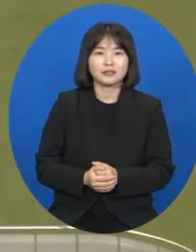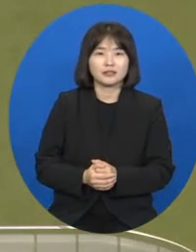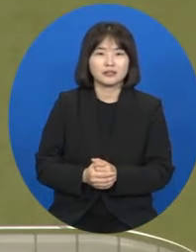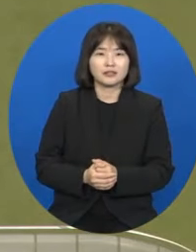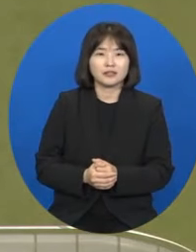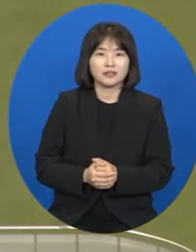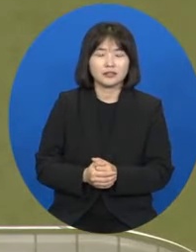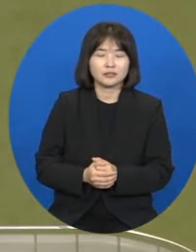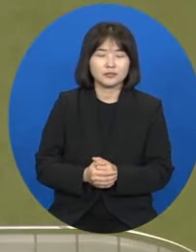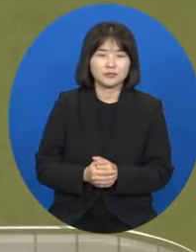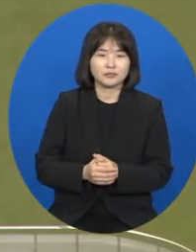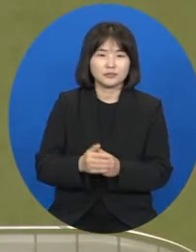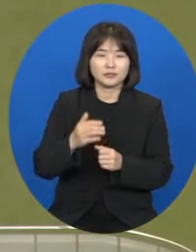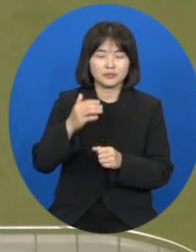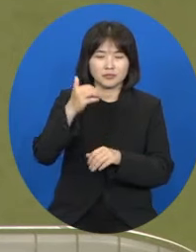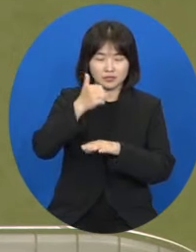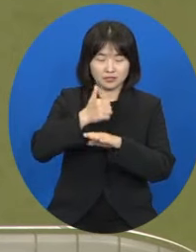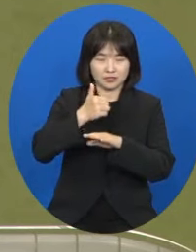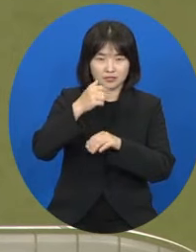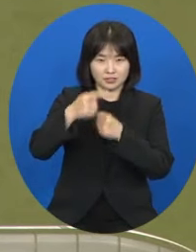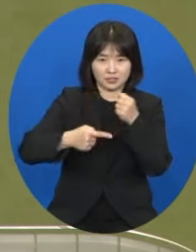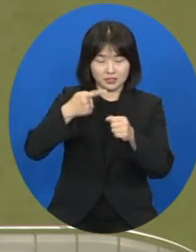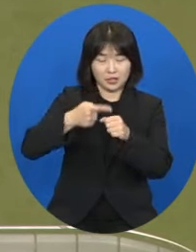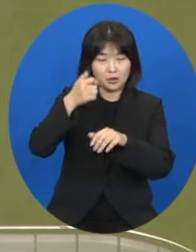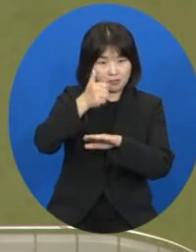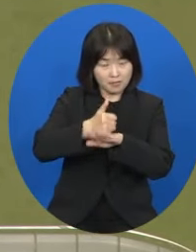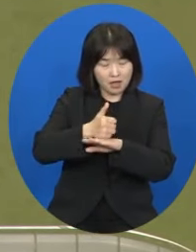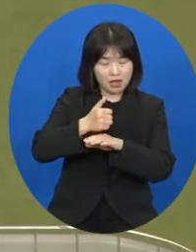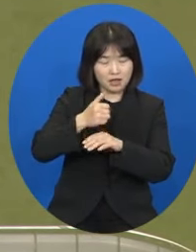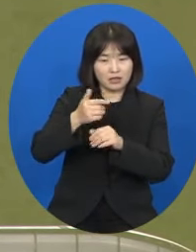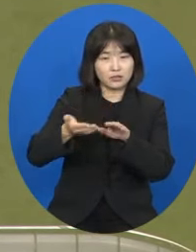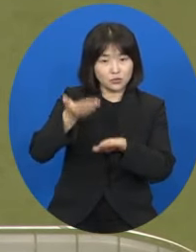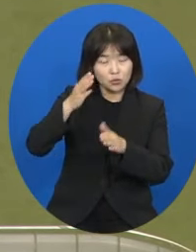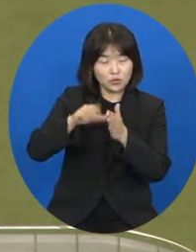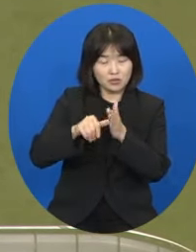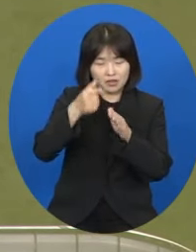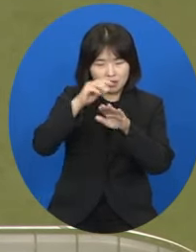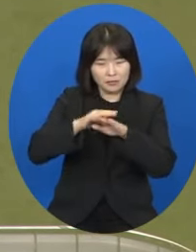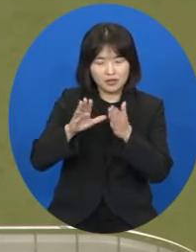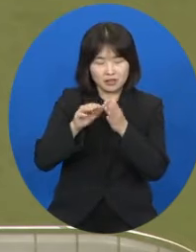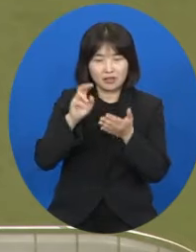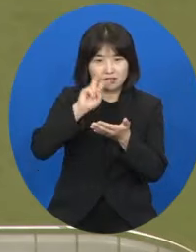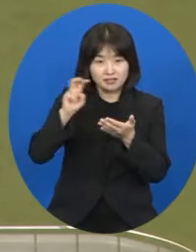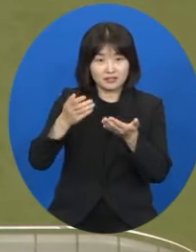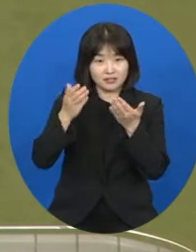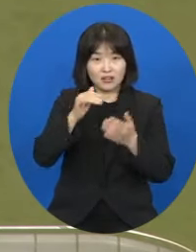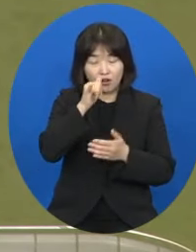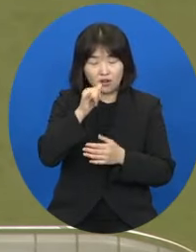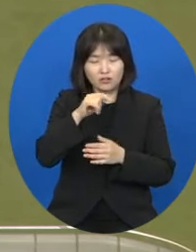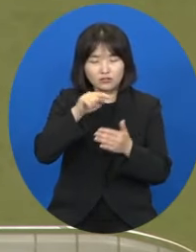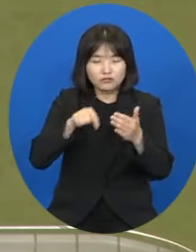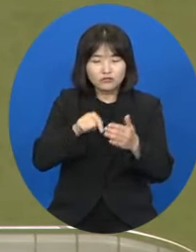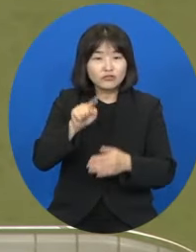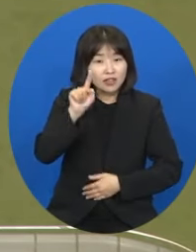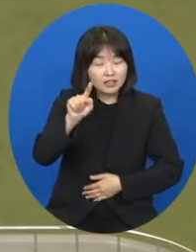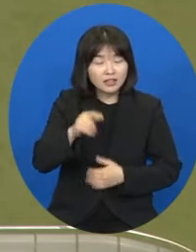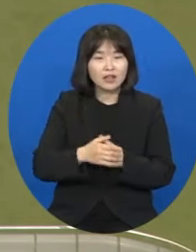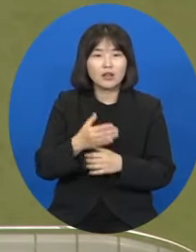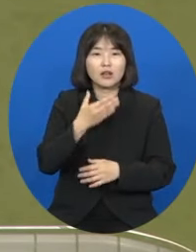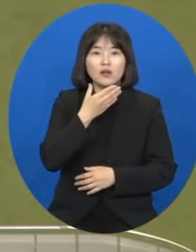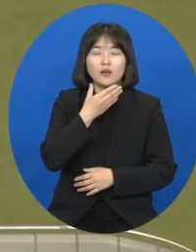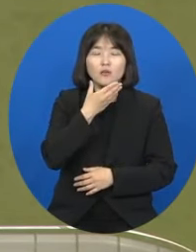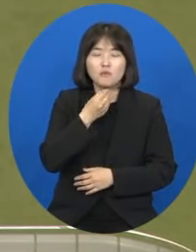추석이나 연말이나 연초에 이렇게 모여서 예배할 때 부르던 찬송가 몇 가지가 있는데 그 중에 하나가 복의 근원